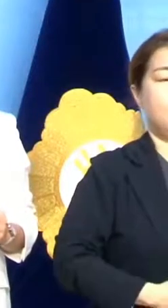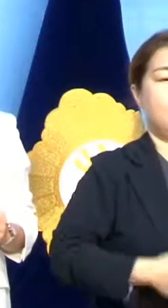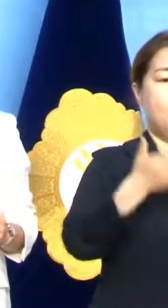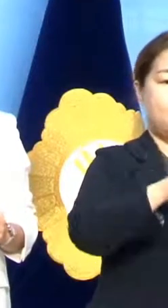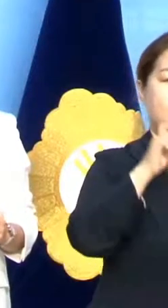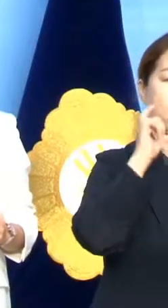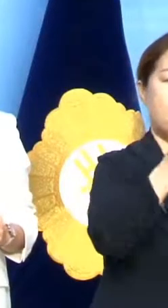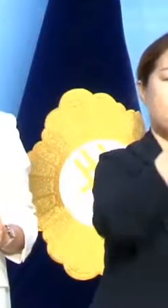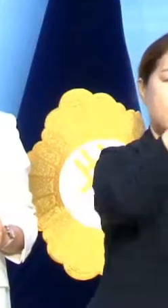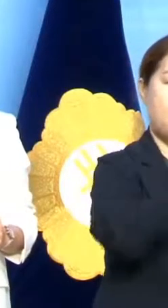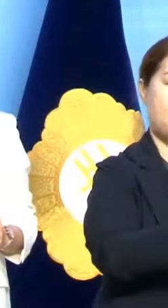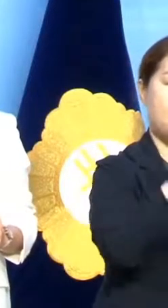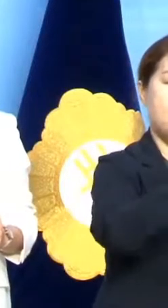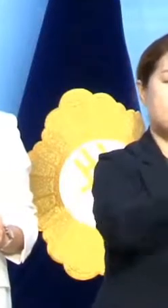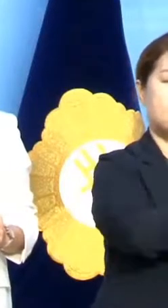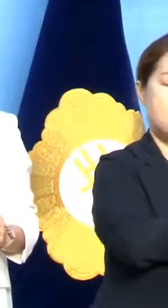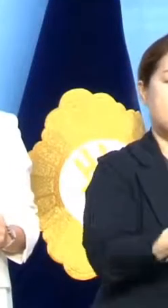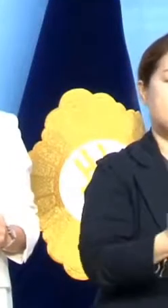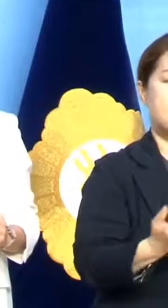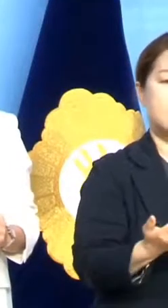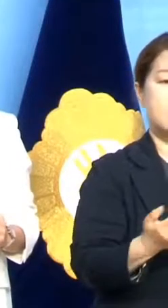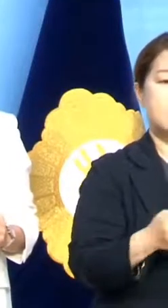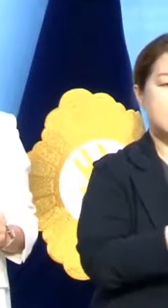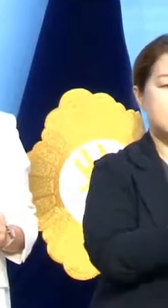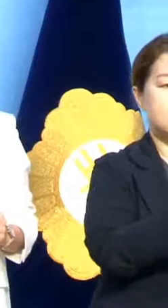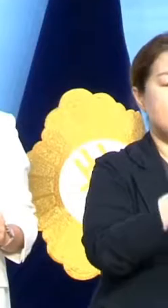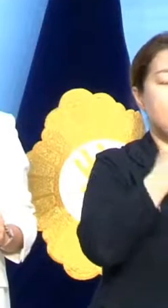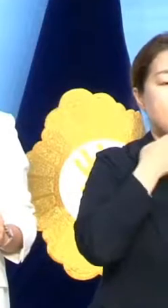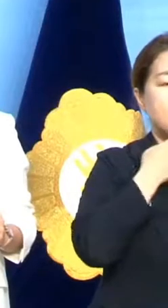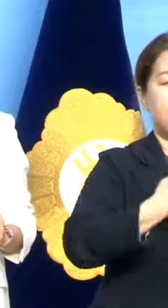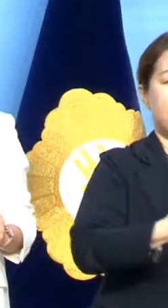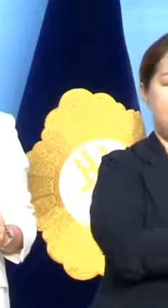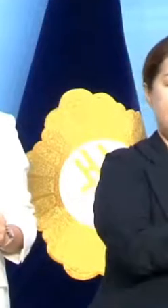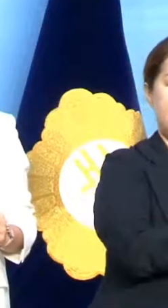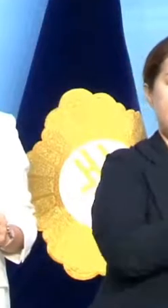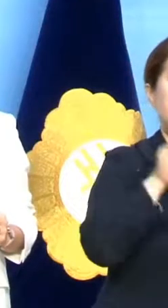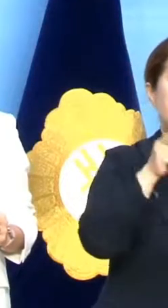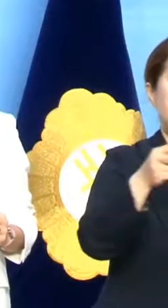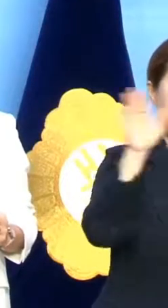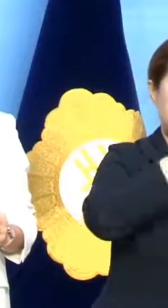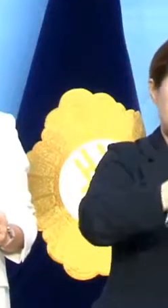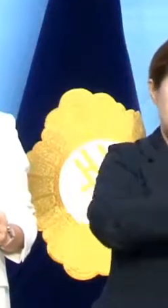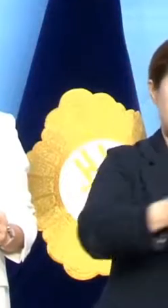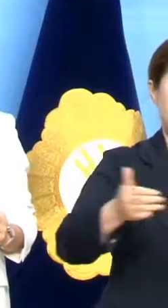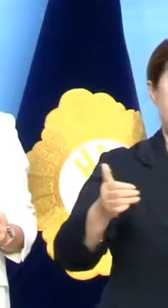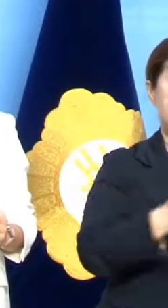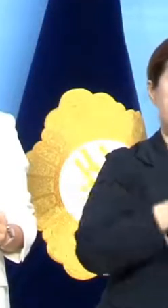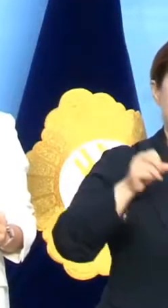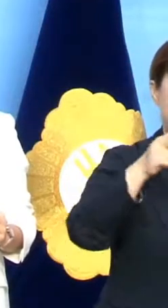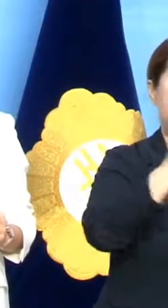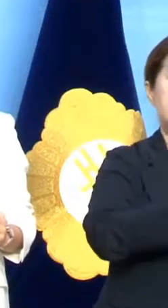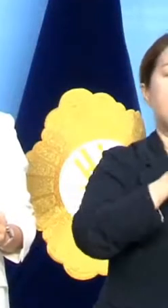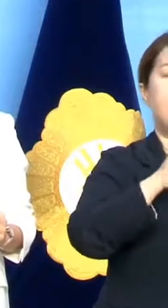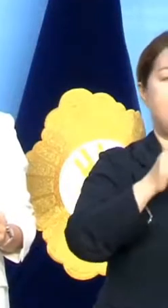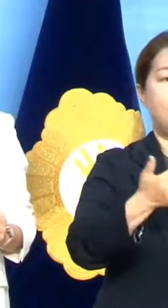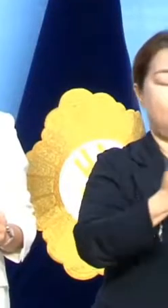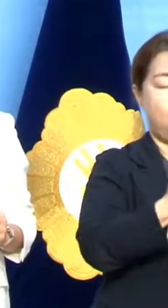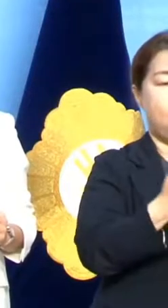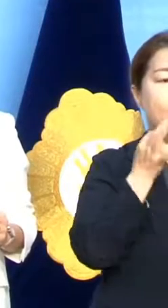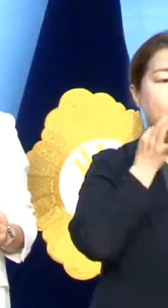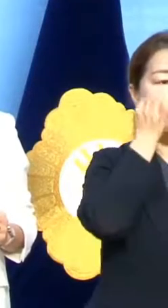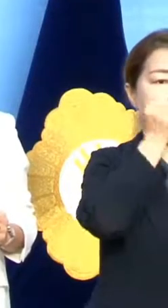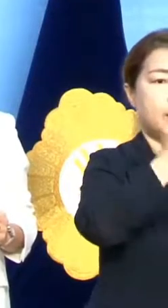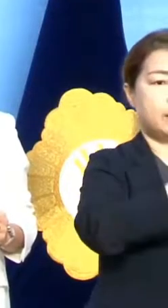내용은 어 특별한 사유가 있는 경우를 제외하고 택배기사가 심야 시간까지 배송을 하지 않도록 노력한다 는